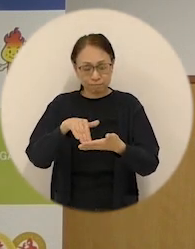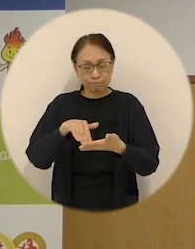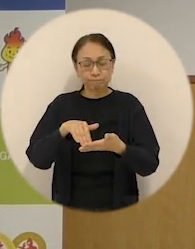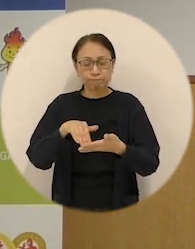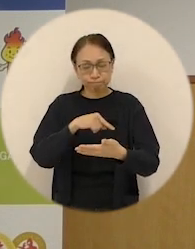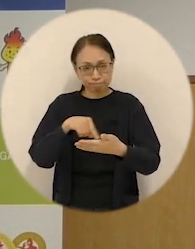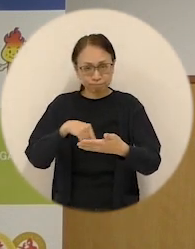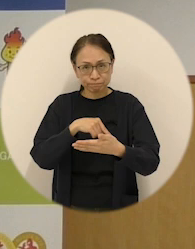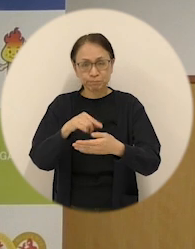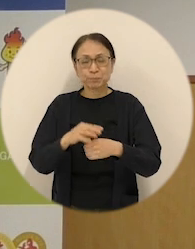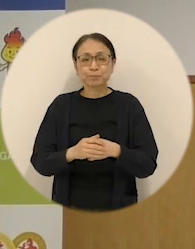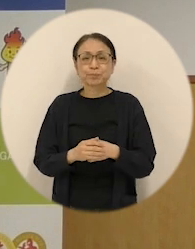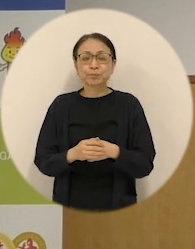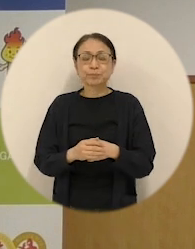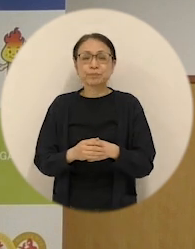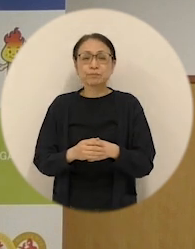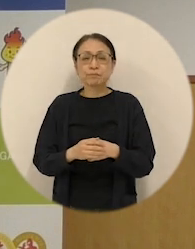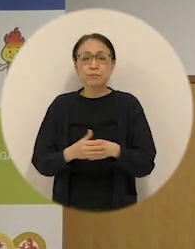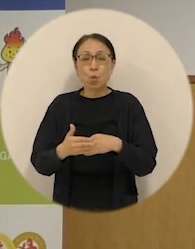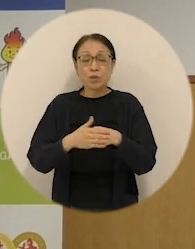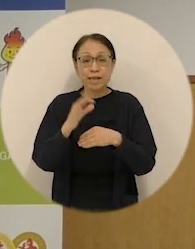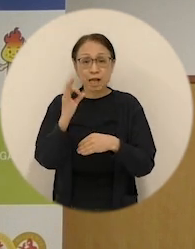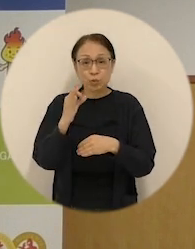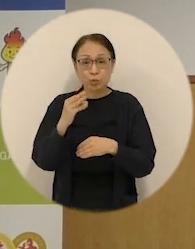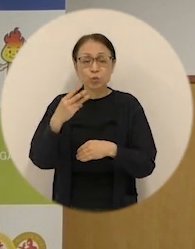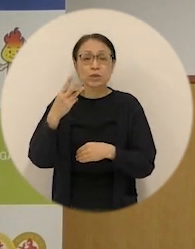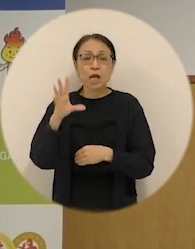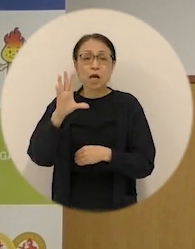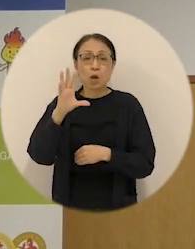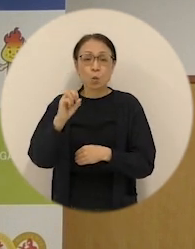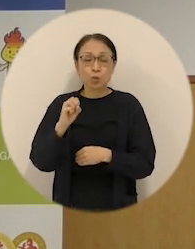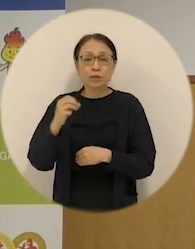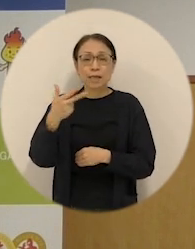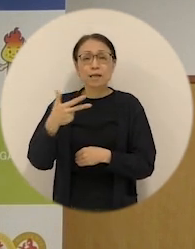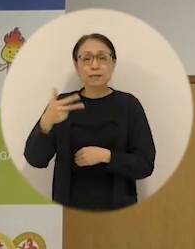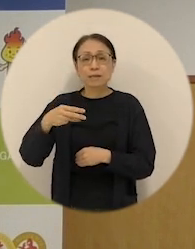が、一般会計の補正額は